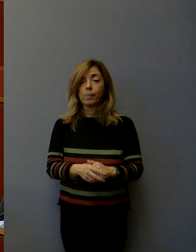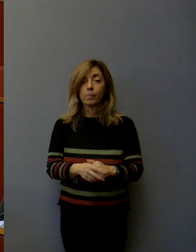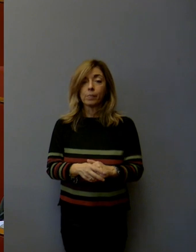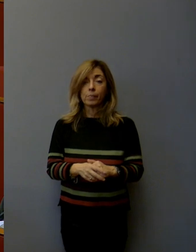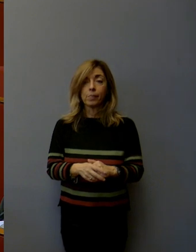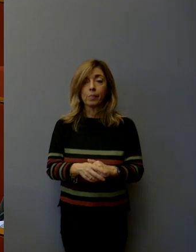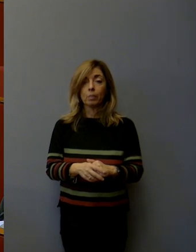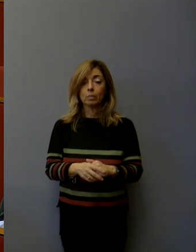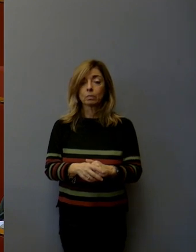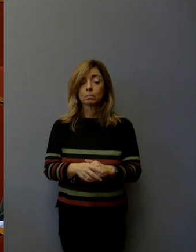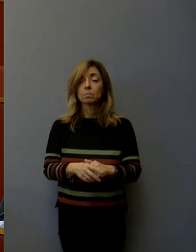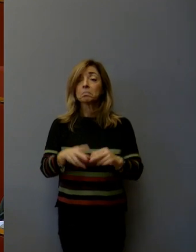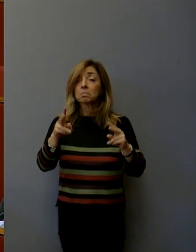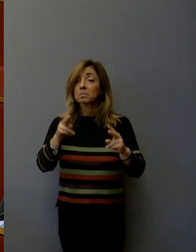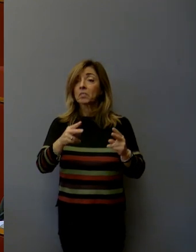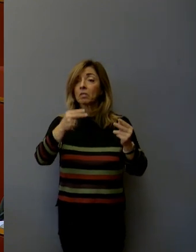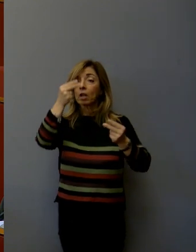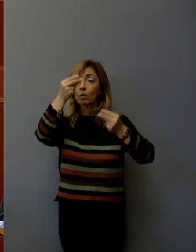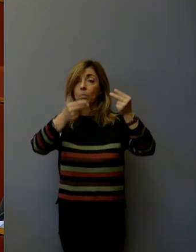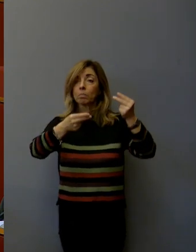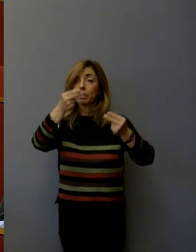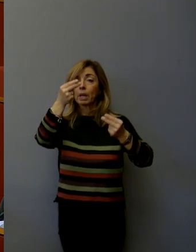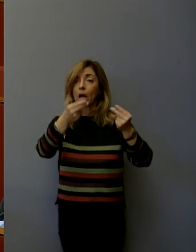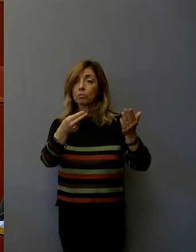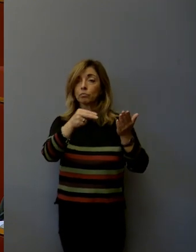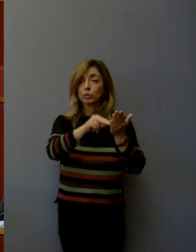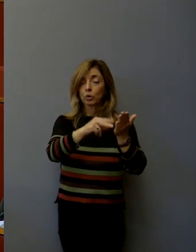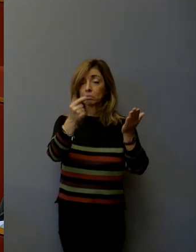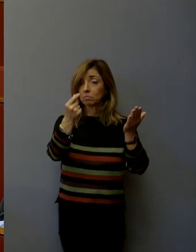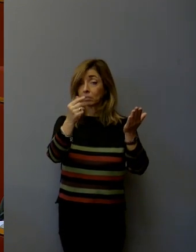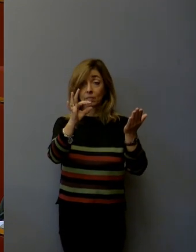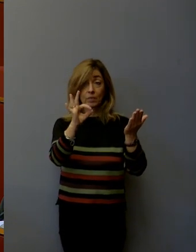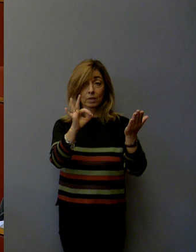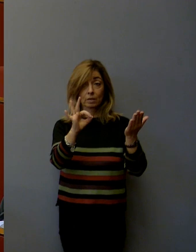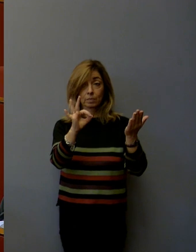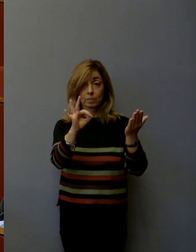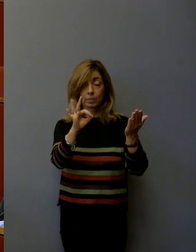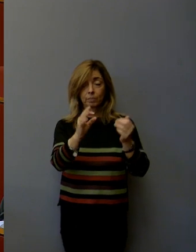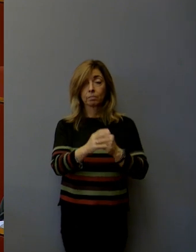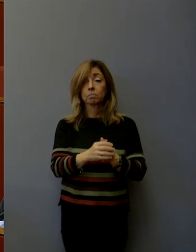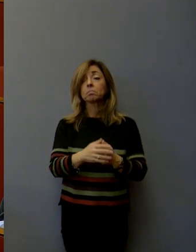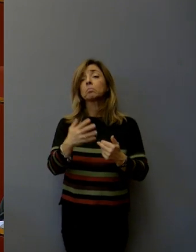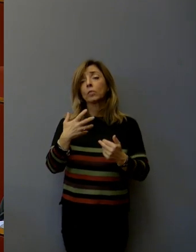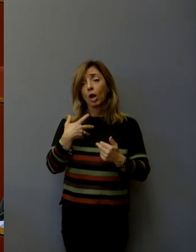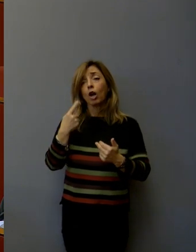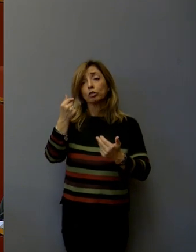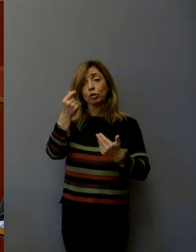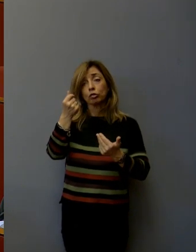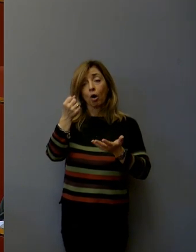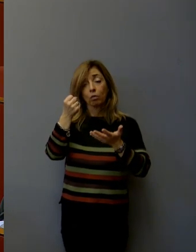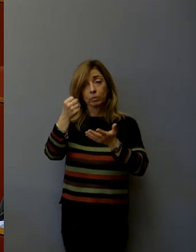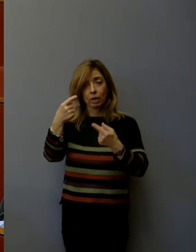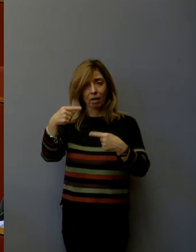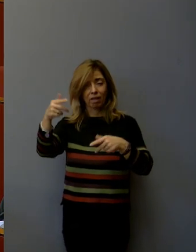zero su tutto questo abbiamo scoperto che ci sono i soldi sulle telecamere e ci vogliono